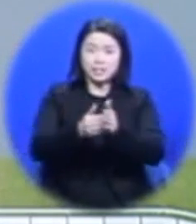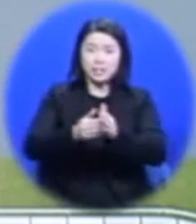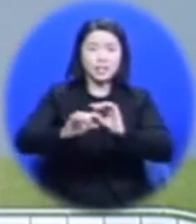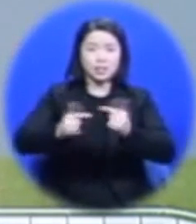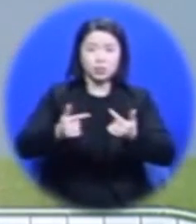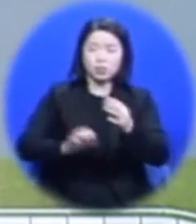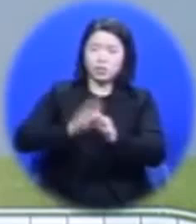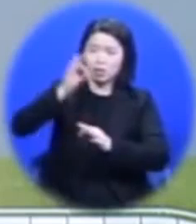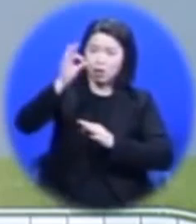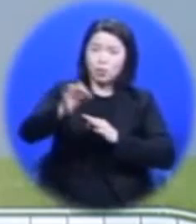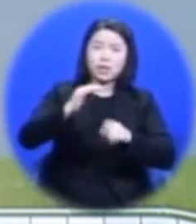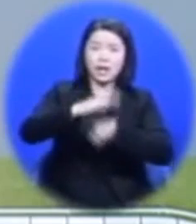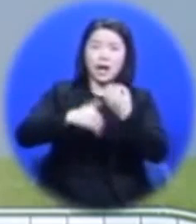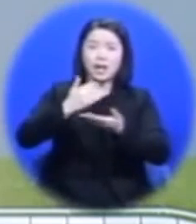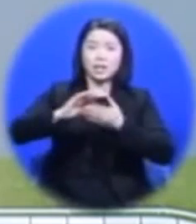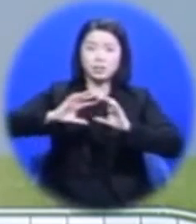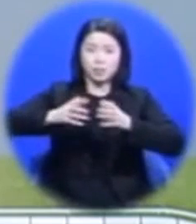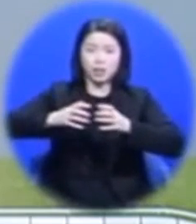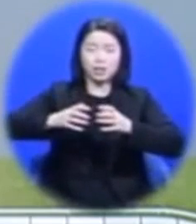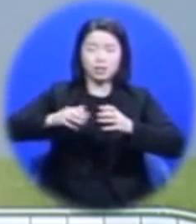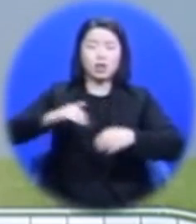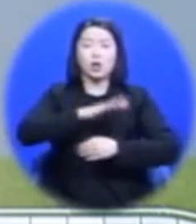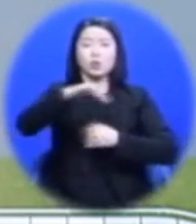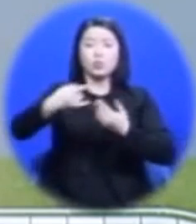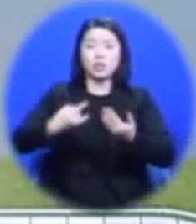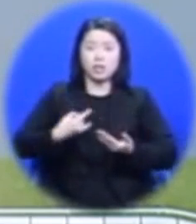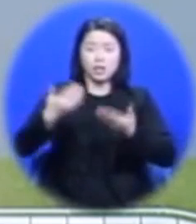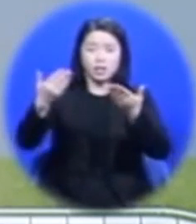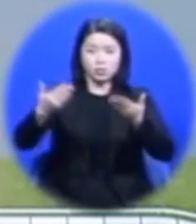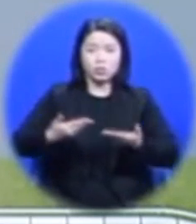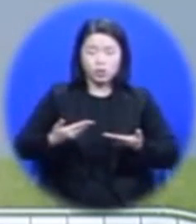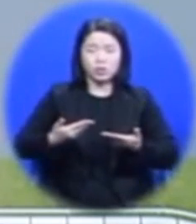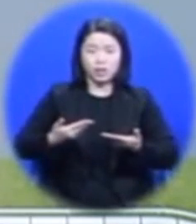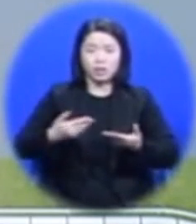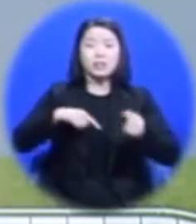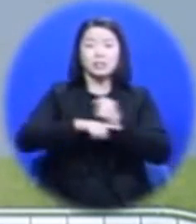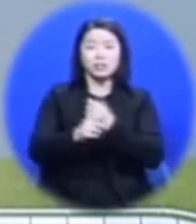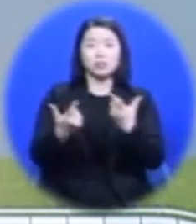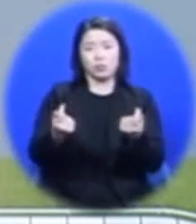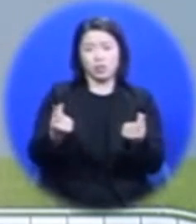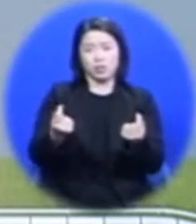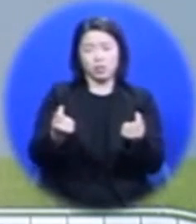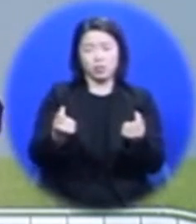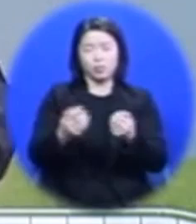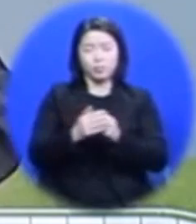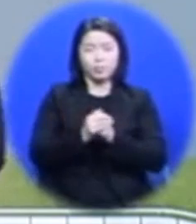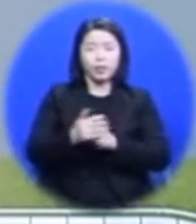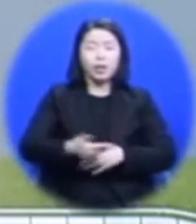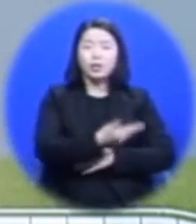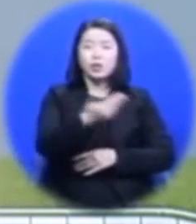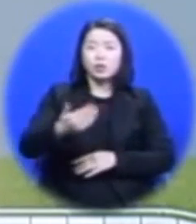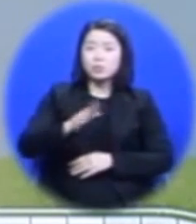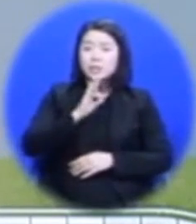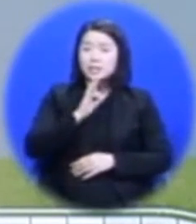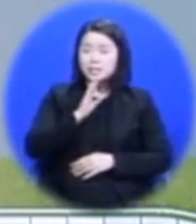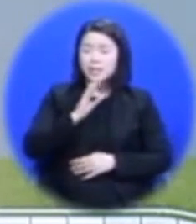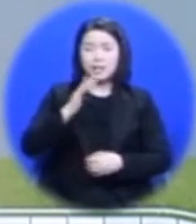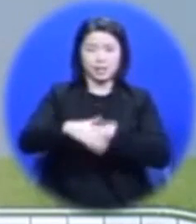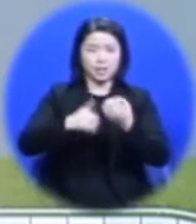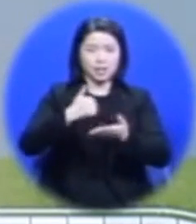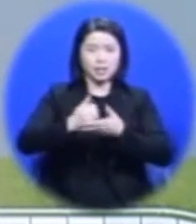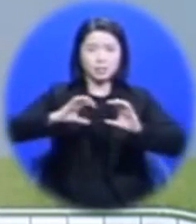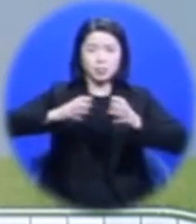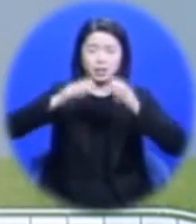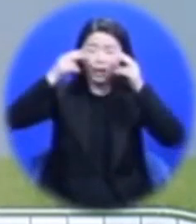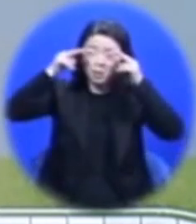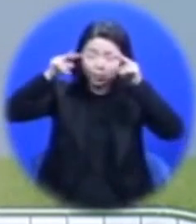영원한 하나님의 나라를 하나님이 우리에게 보여주셨다. 이런 뜻입니다. 여러분, 진짜 하나님의